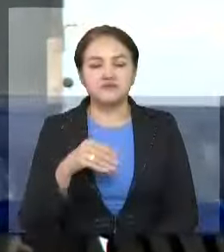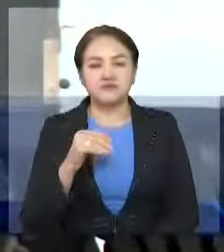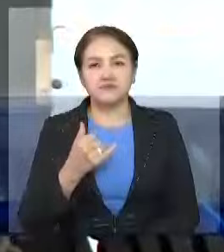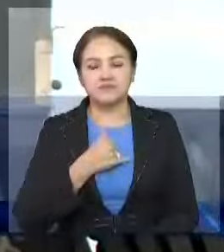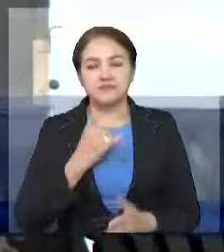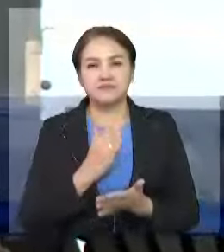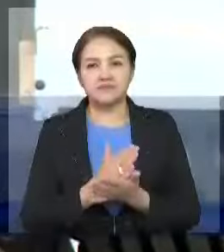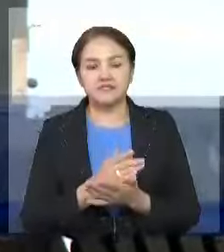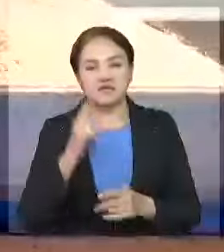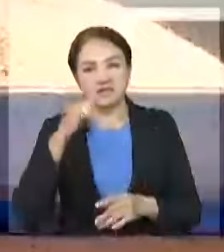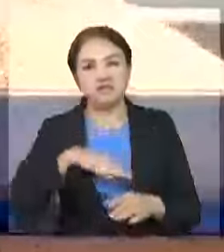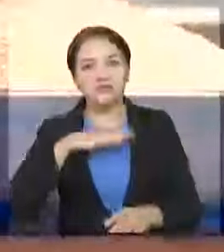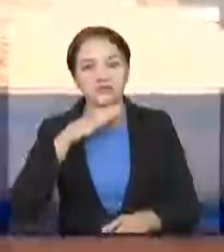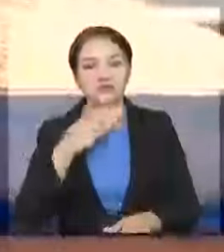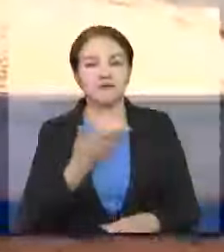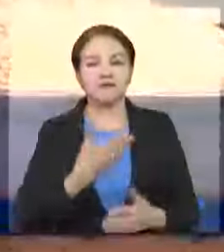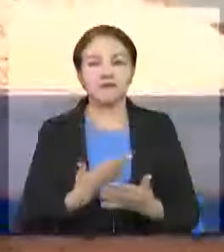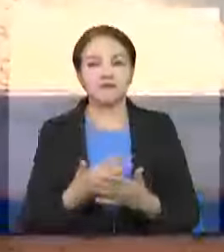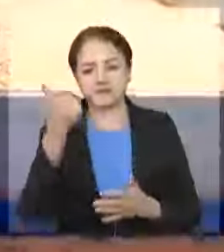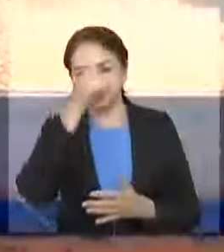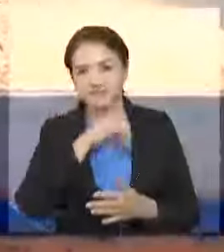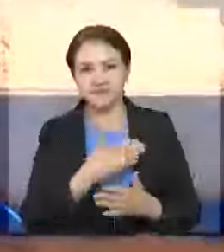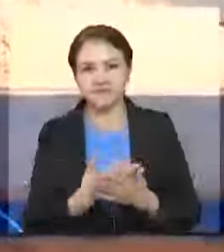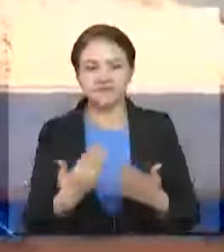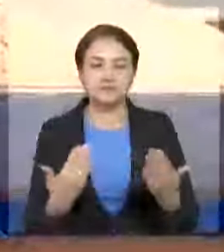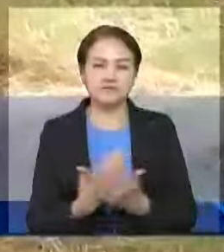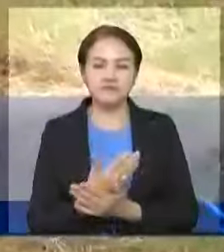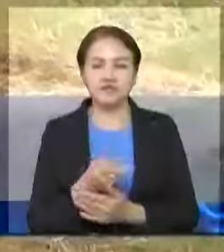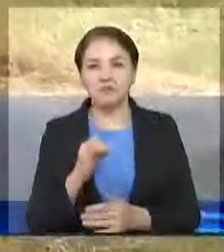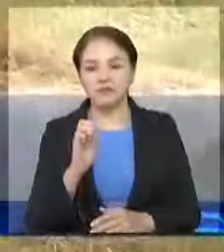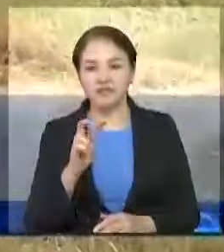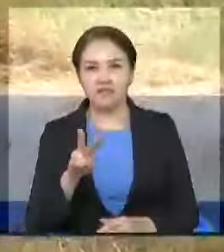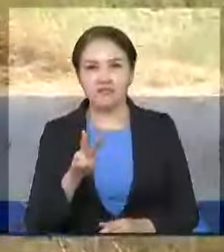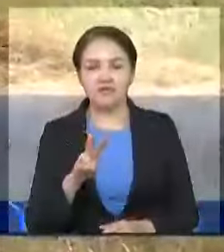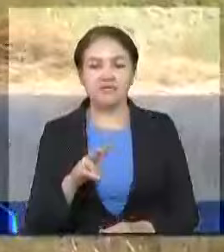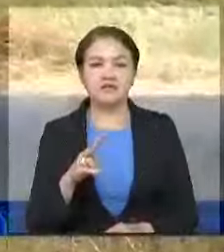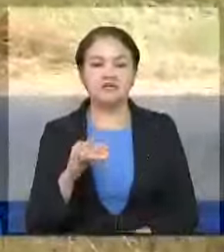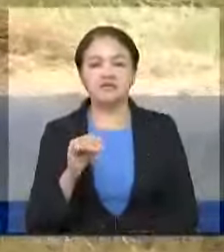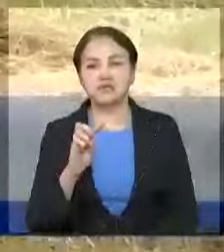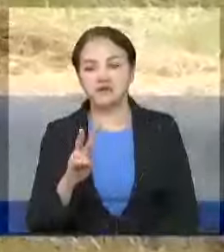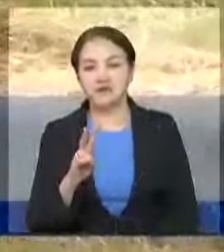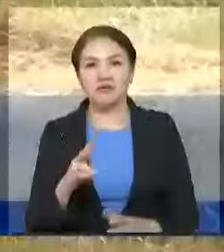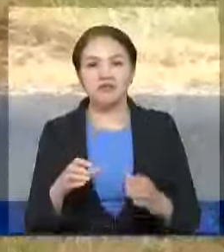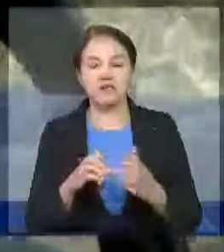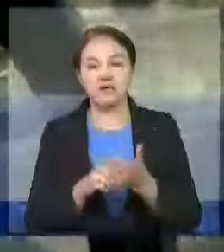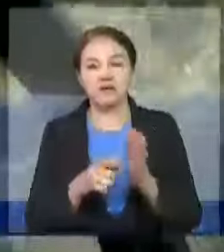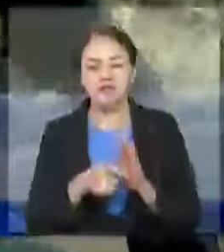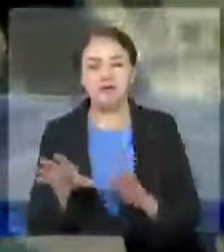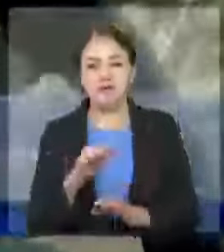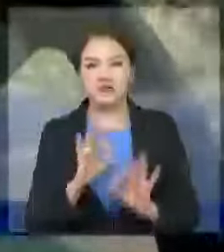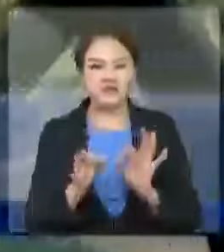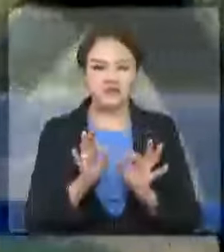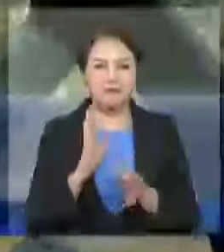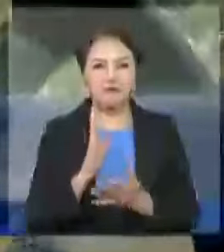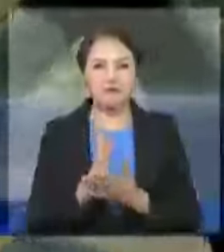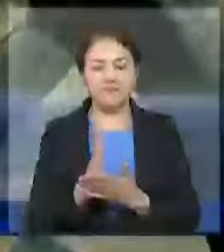техники. Хватит. Ну, мы в этом году оформляем новый комбайн, класс Трион. Ну, если все нормально будет,